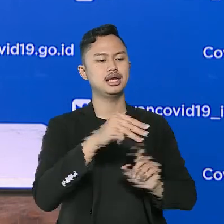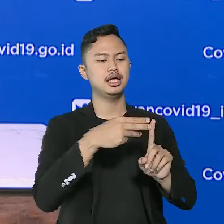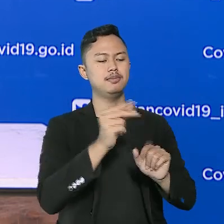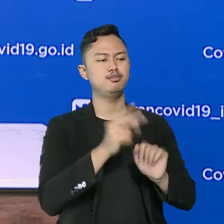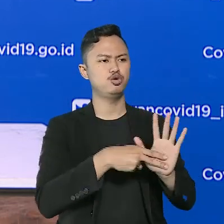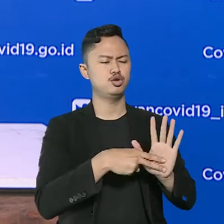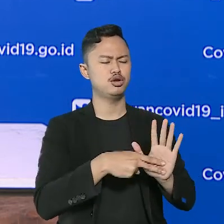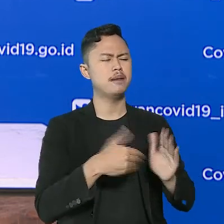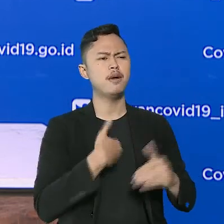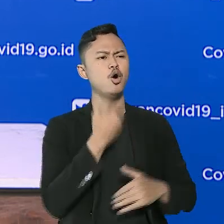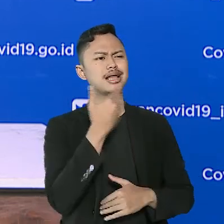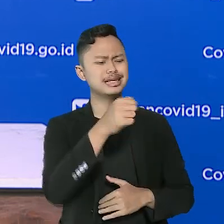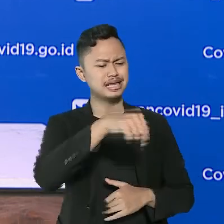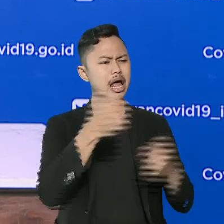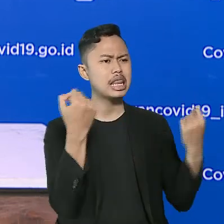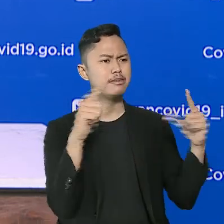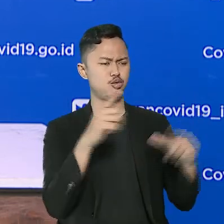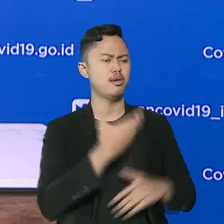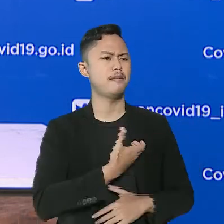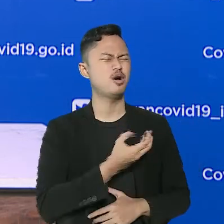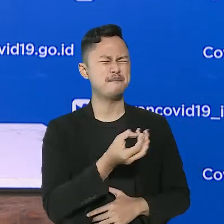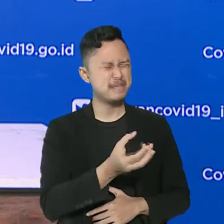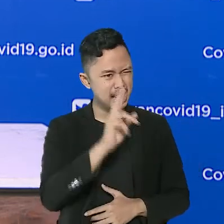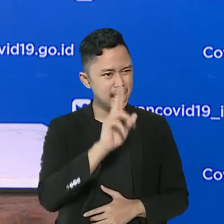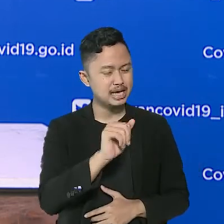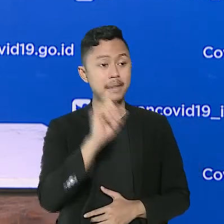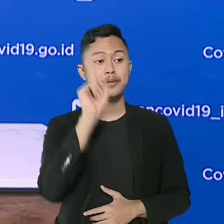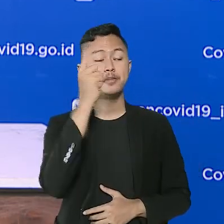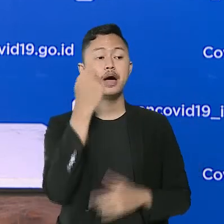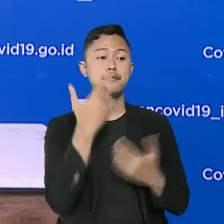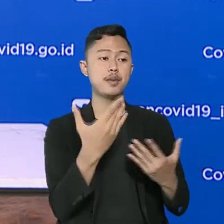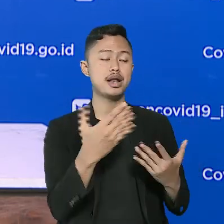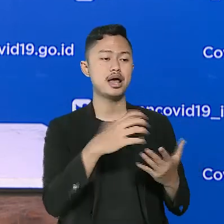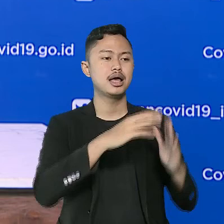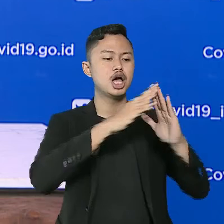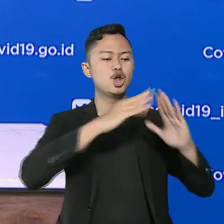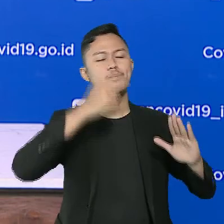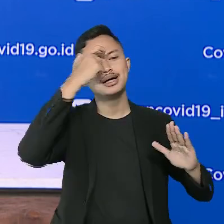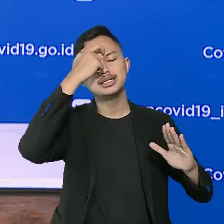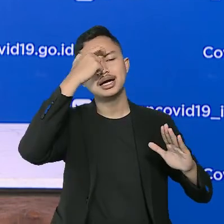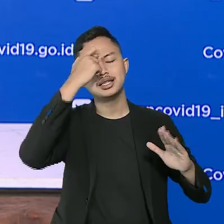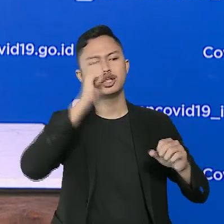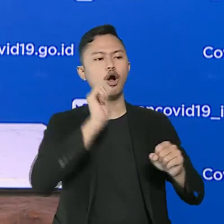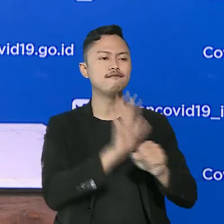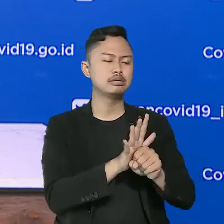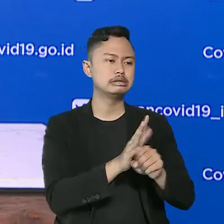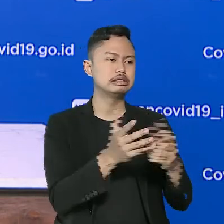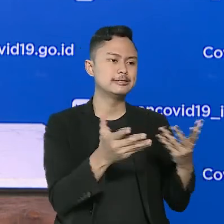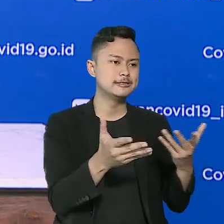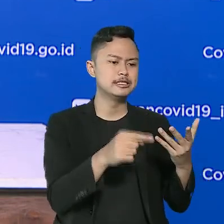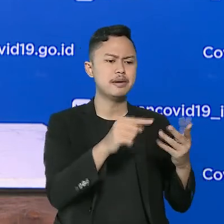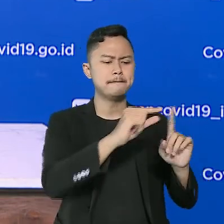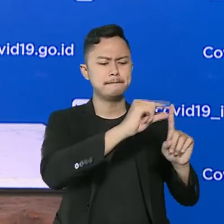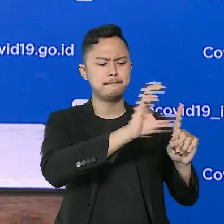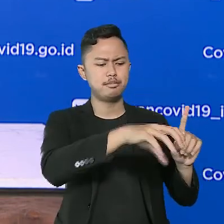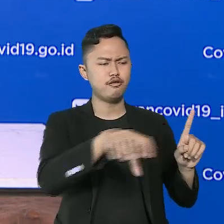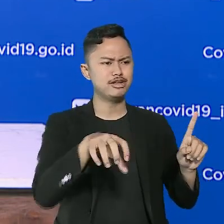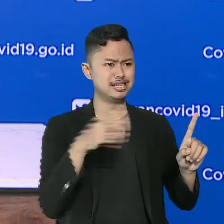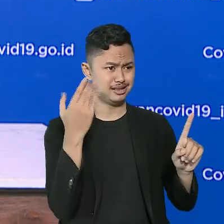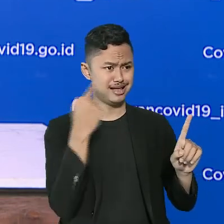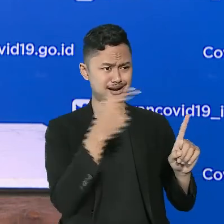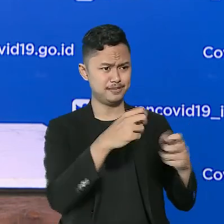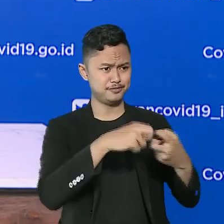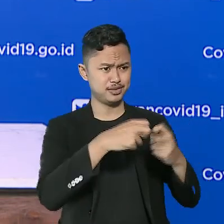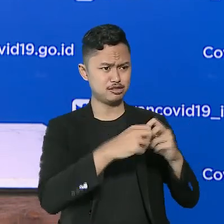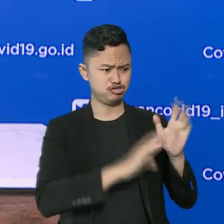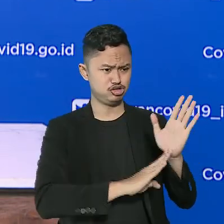bagaimana persiapan dan antisipasi pemerintah terkait ruang perawatan pasien COVID-19? Karena dari provinsi-provinsi yang